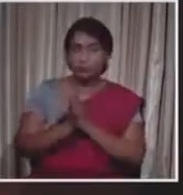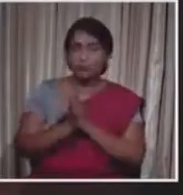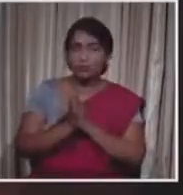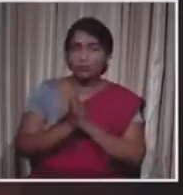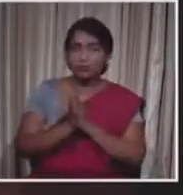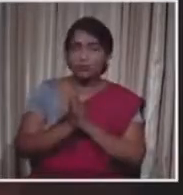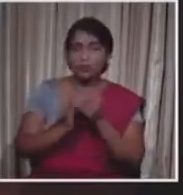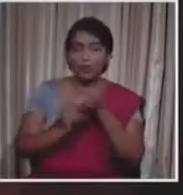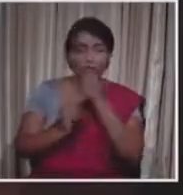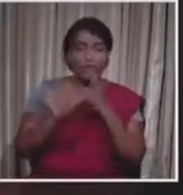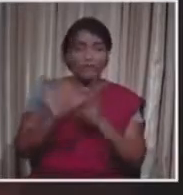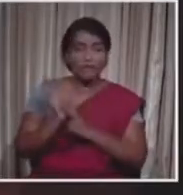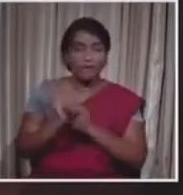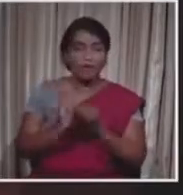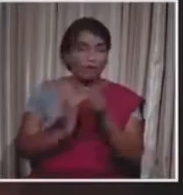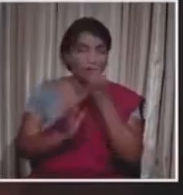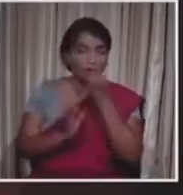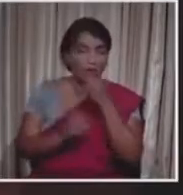ප්‍රෝටීන් ටික ලැබෙන්නේ නැහැ